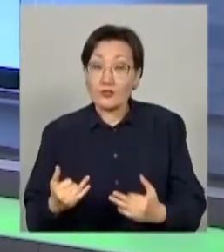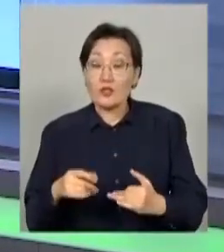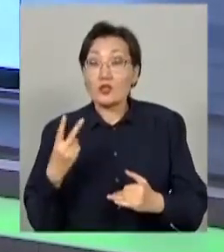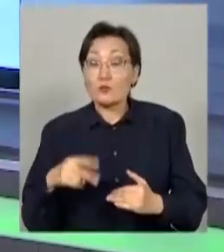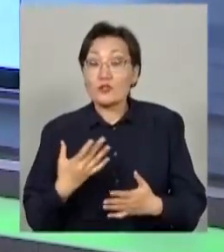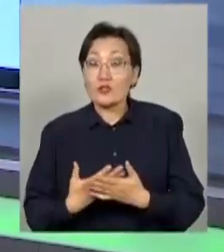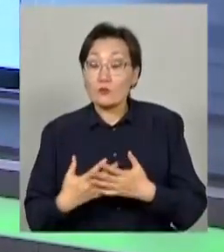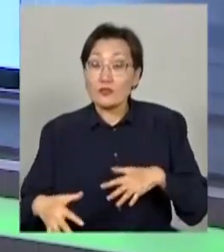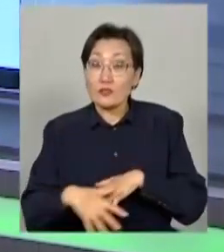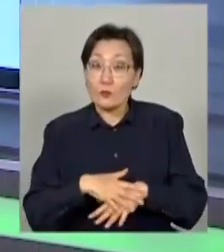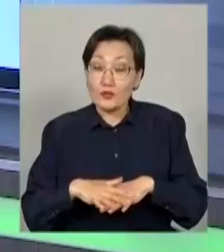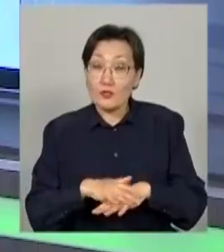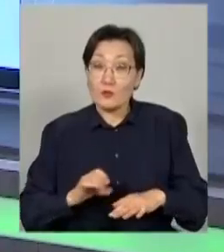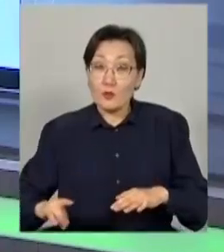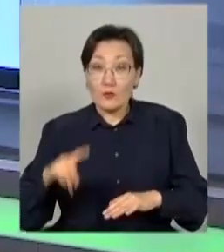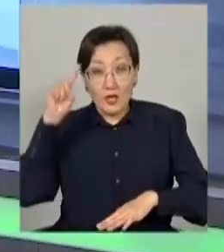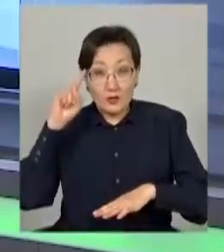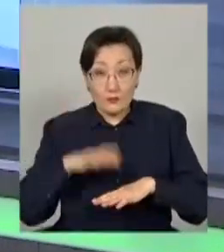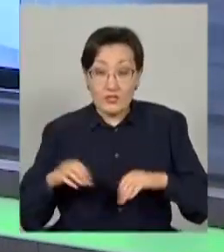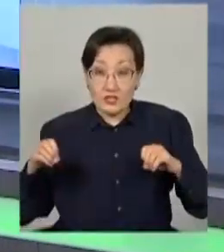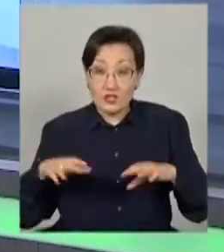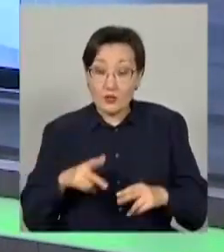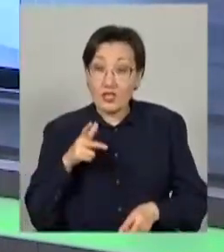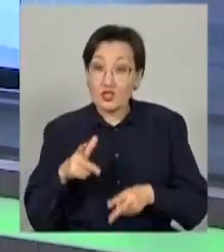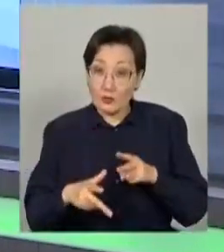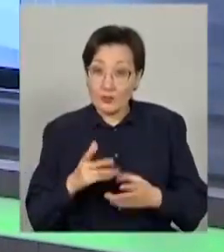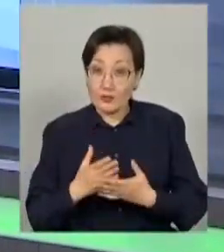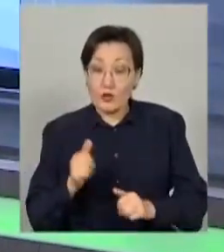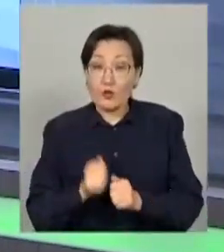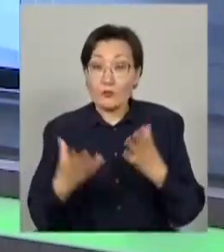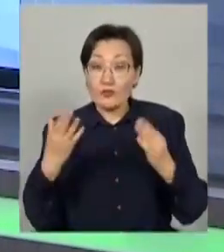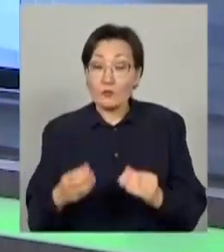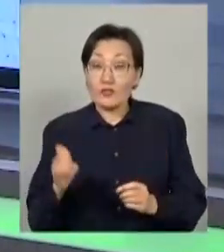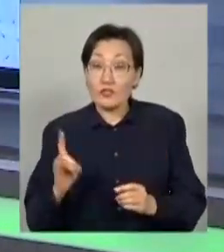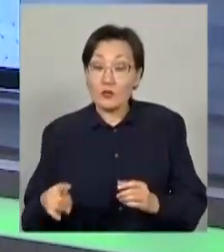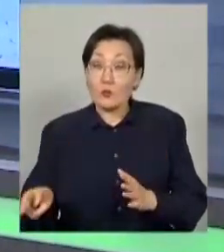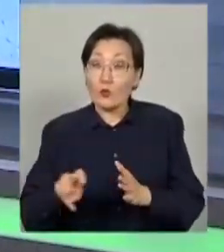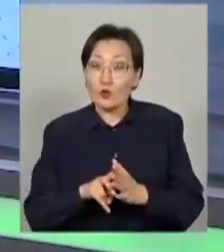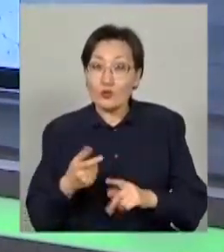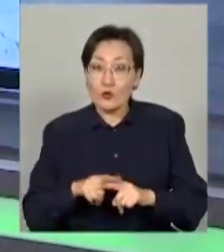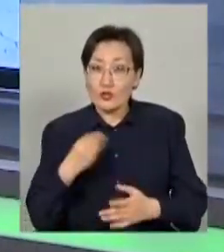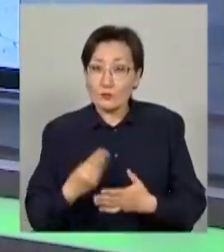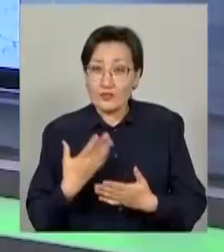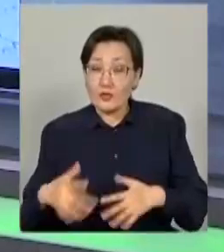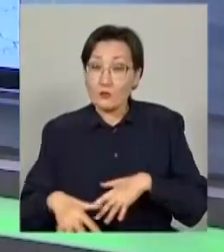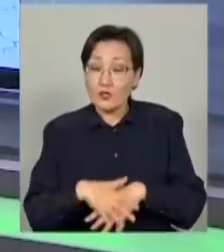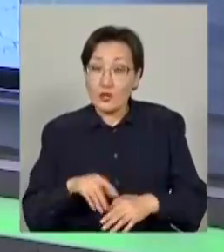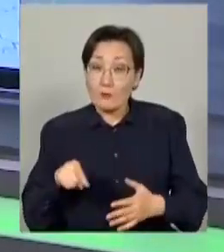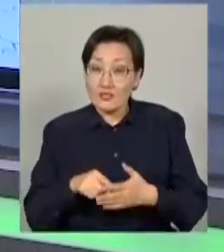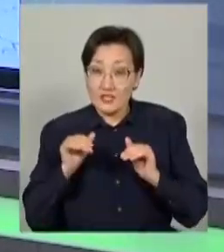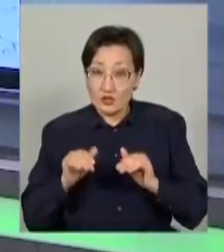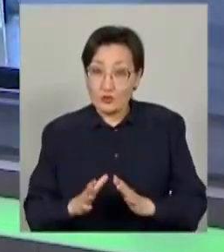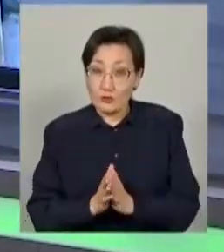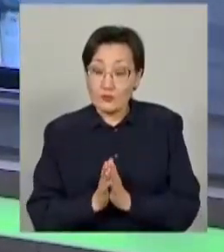20-ға жуық тұрғын аудандық әкімдік алдына жиналып шағымын айтты. Күн сайын такси жалдау қалтаны қағат деген көпшілік мәселенің шешілуін